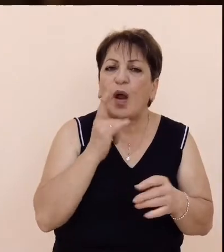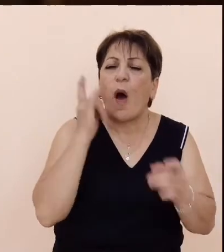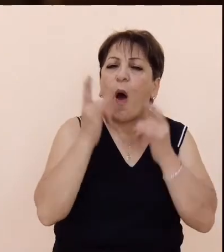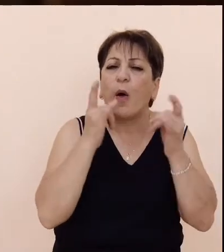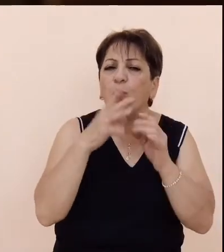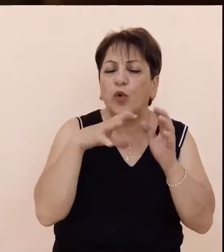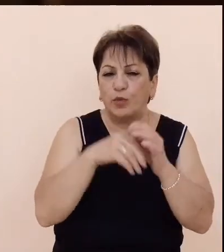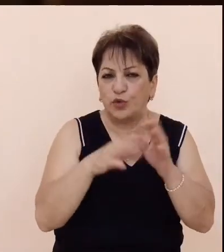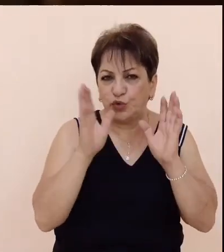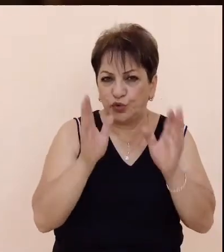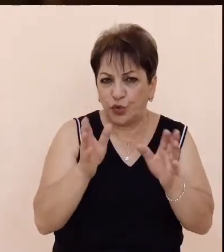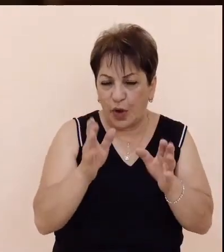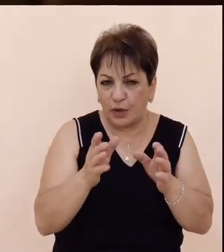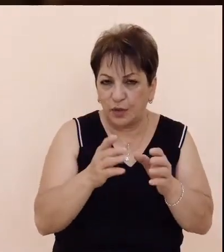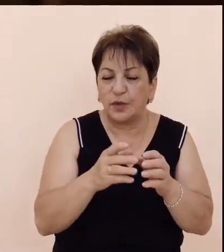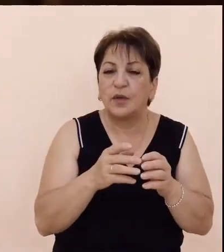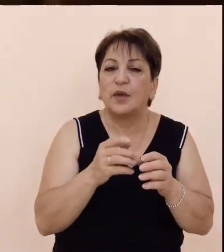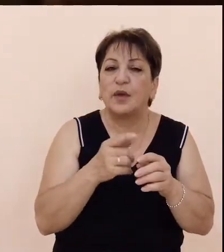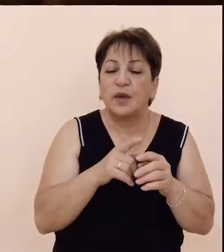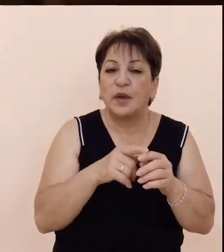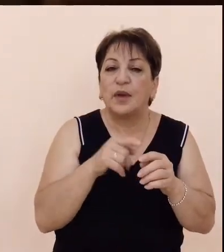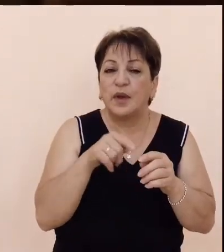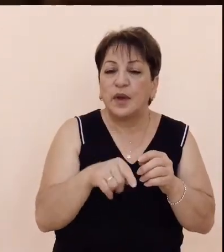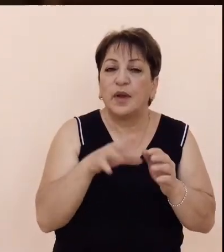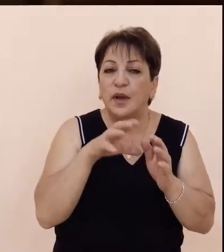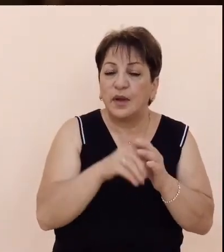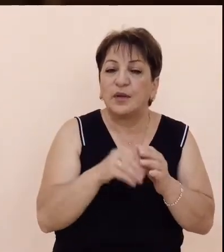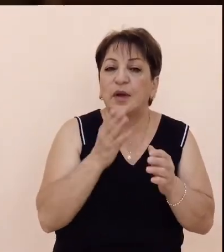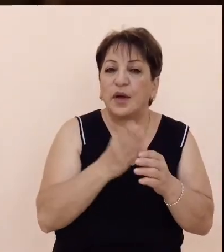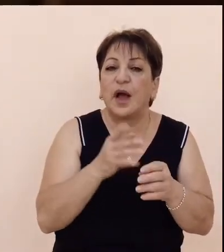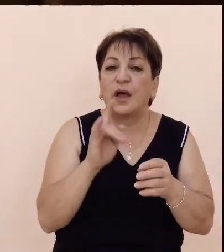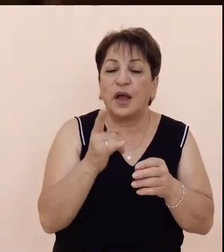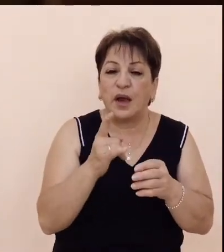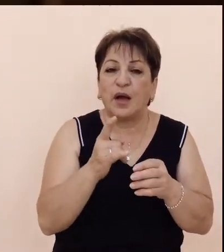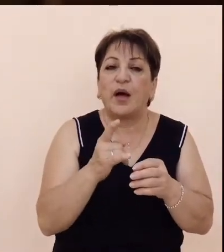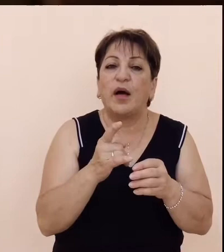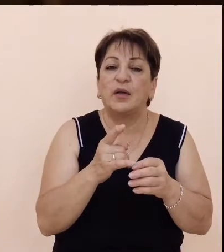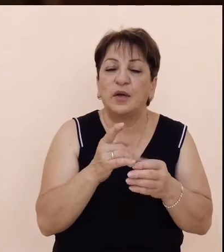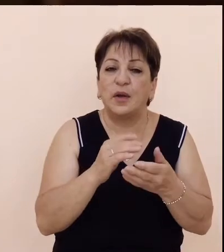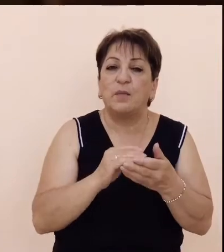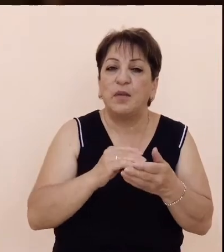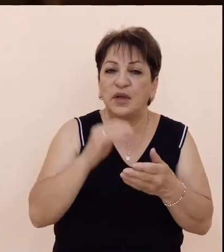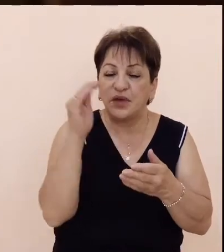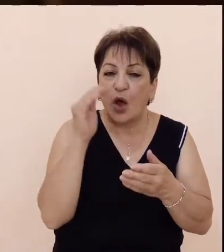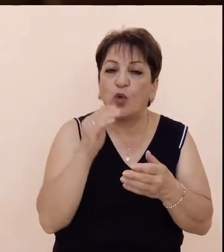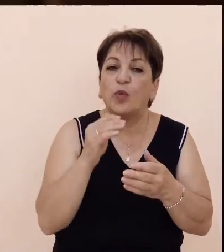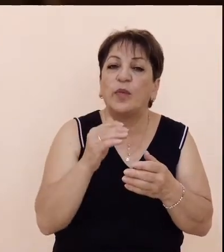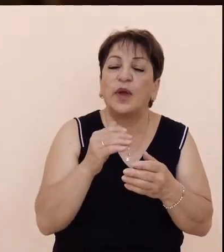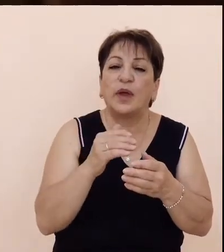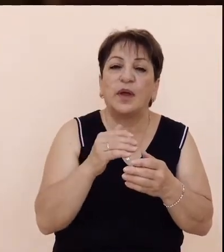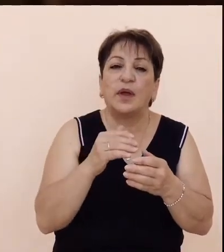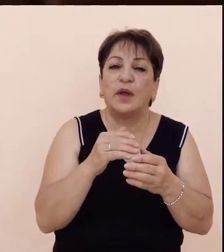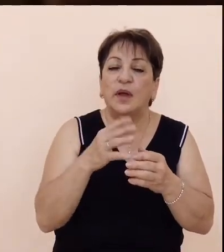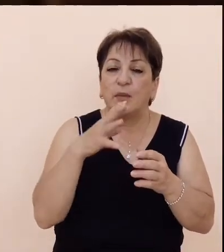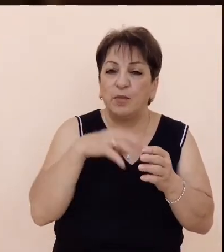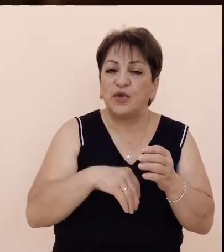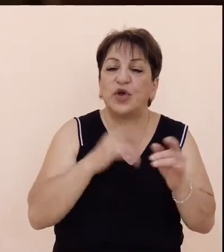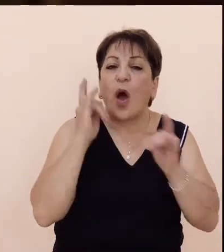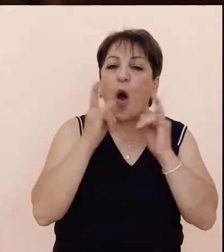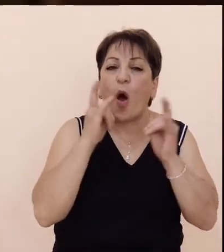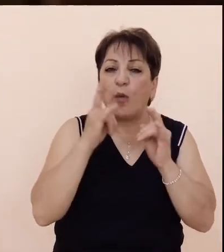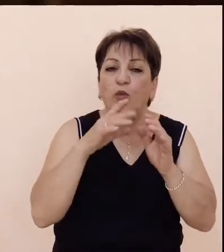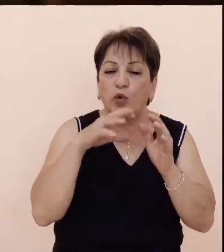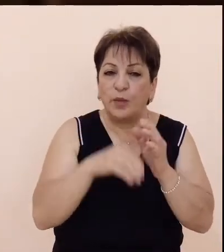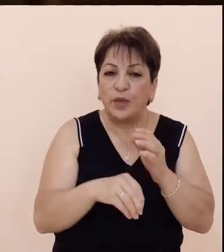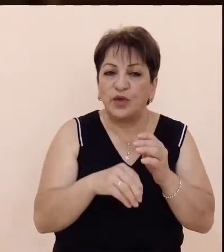հազար ու մի ձայն, եւ նույնիսկ այսպես կարելի ասել, որ երեխան մեծանում է այսպիսի մի միջավայրում աղմուկի